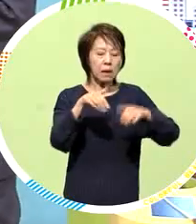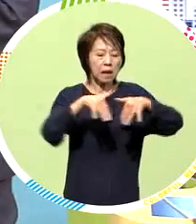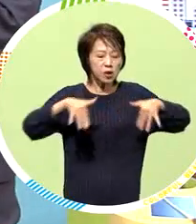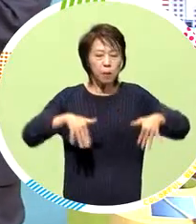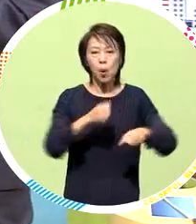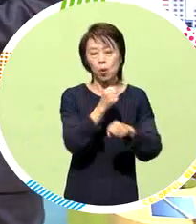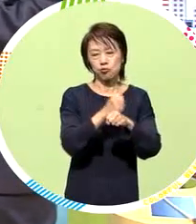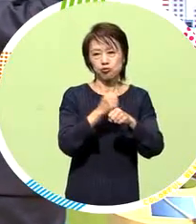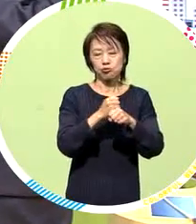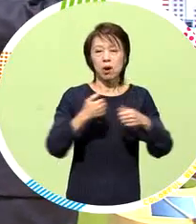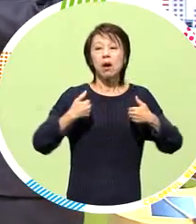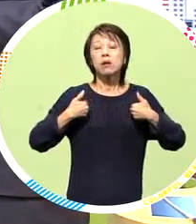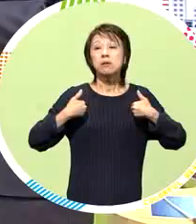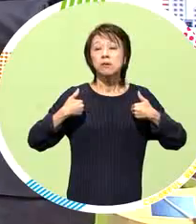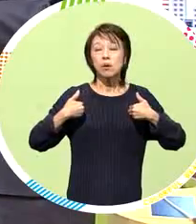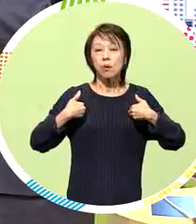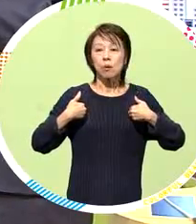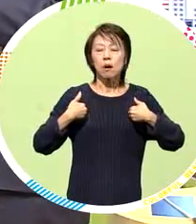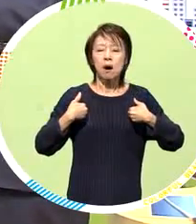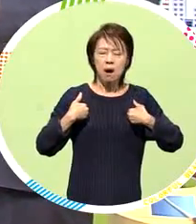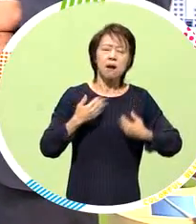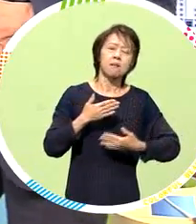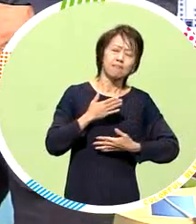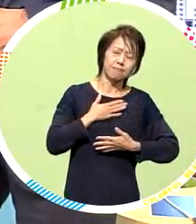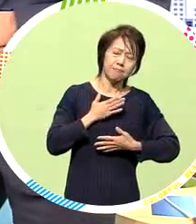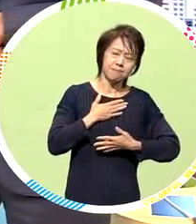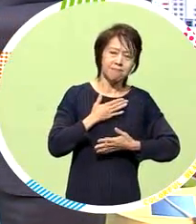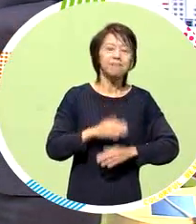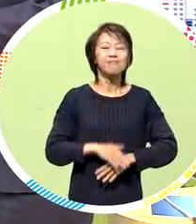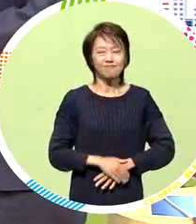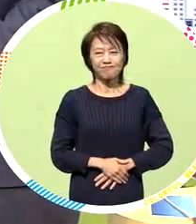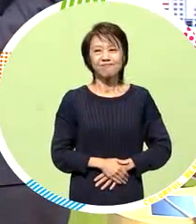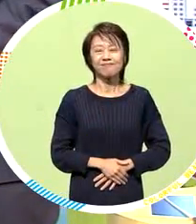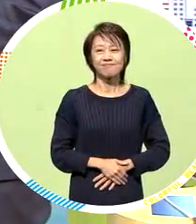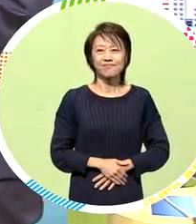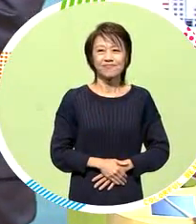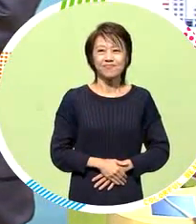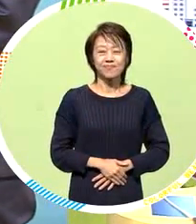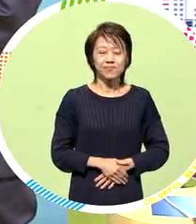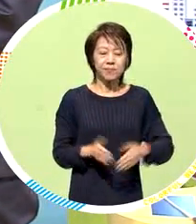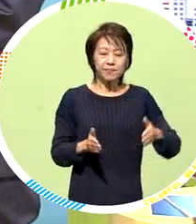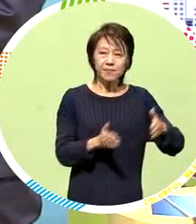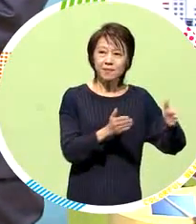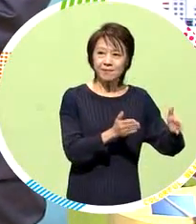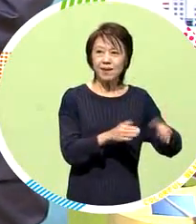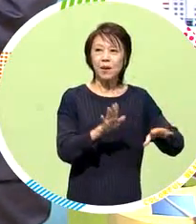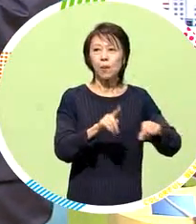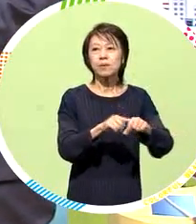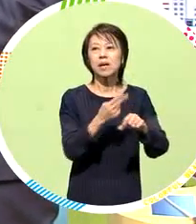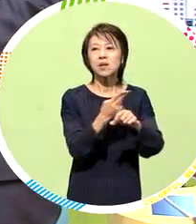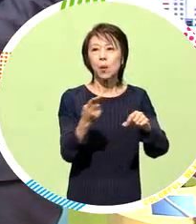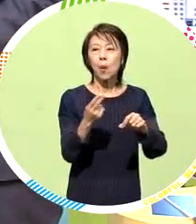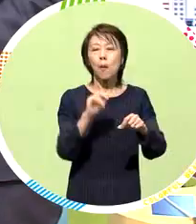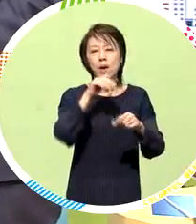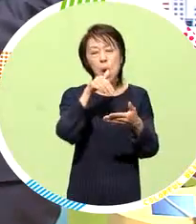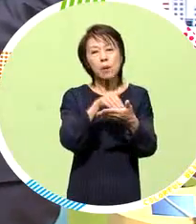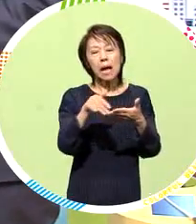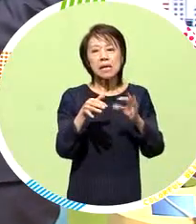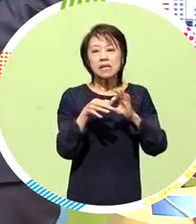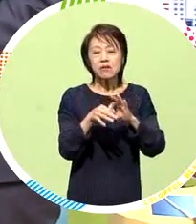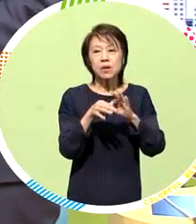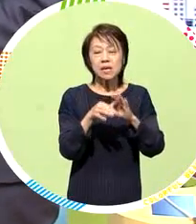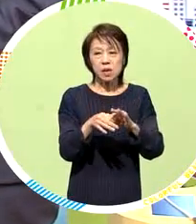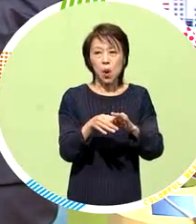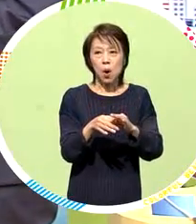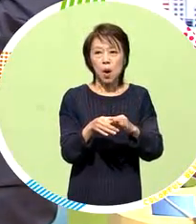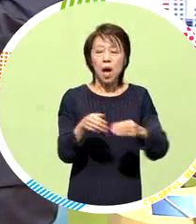いこう平野なく切実だなと思いますけどねえということで今年度予算における取り組みまだまだ